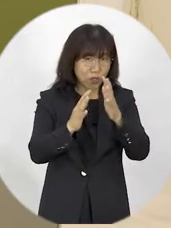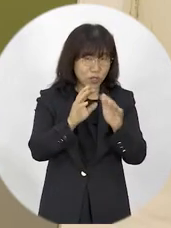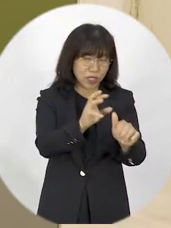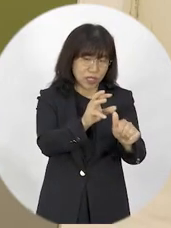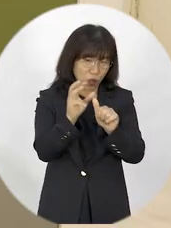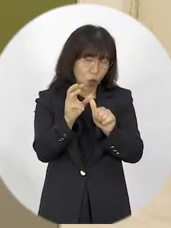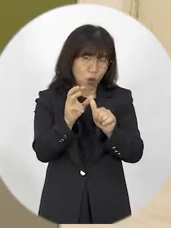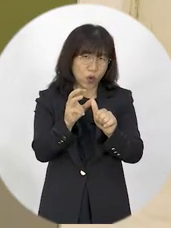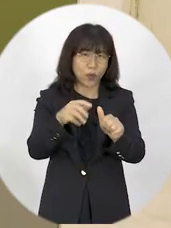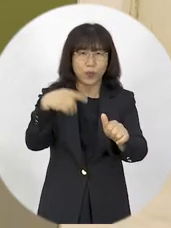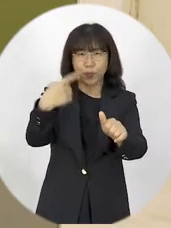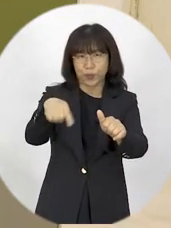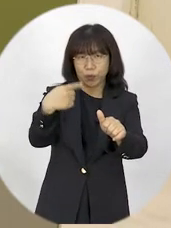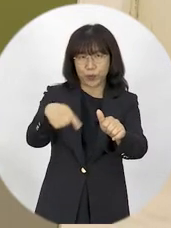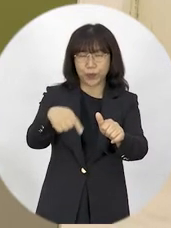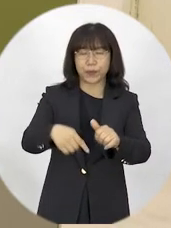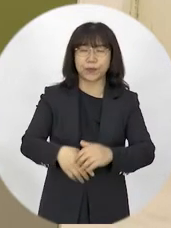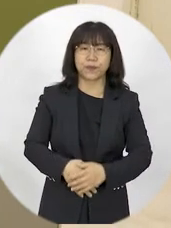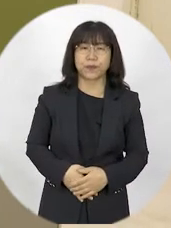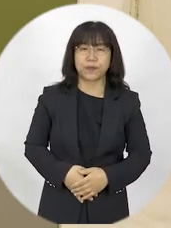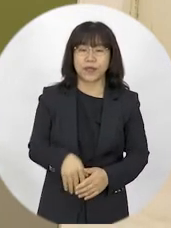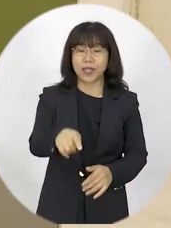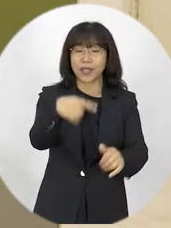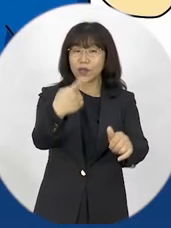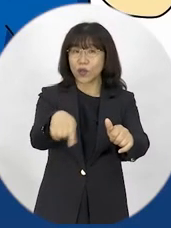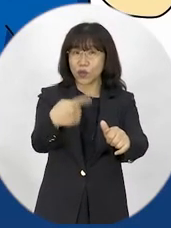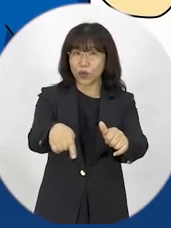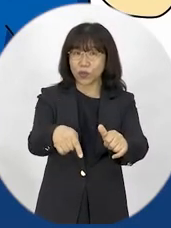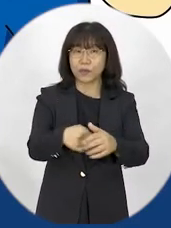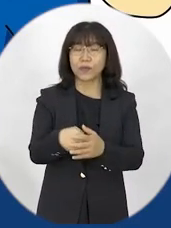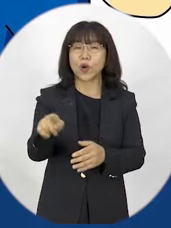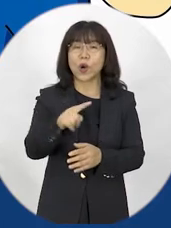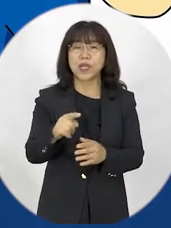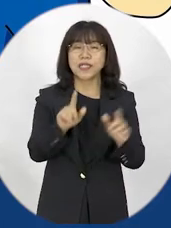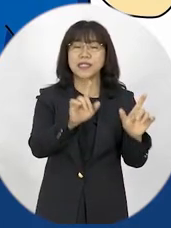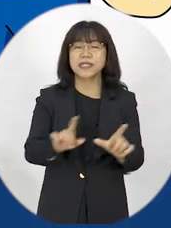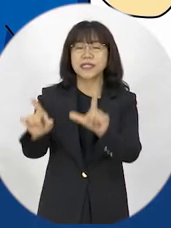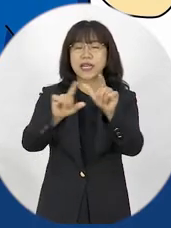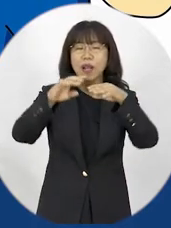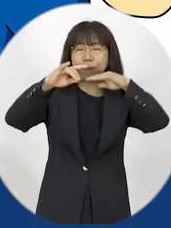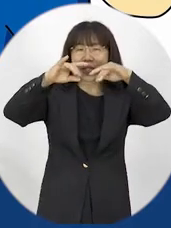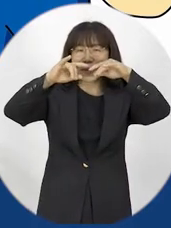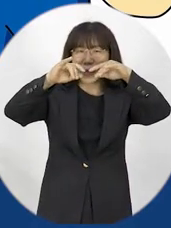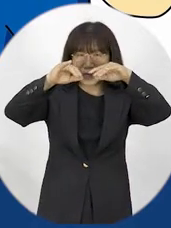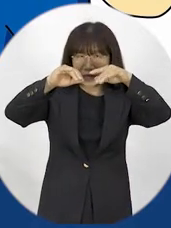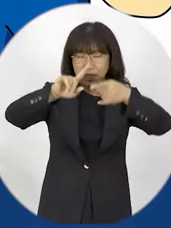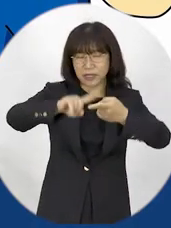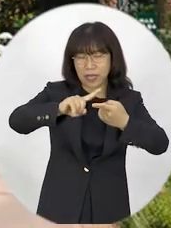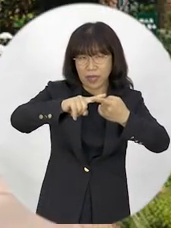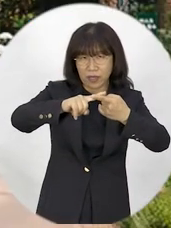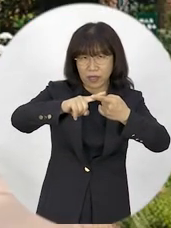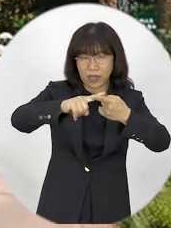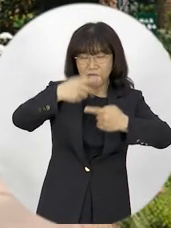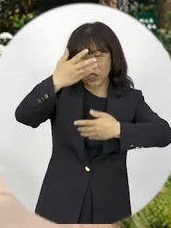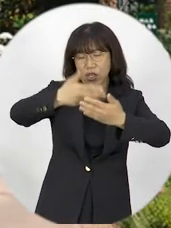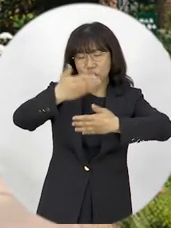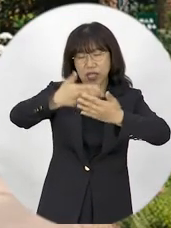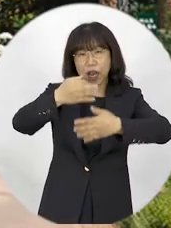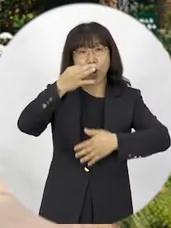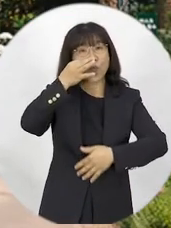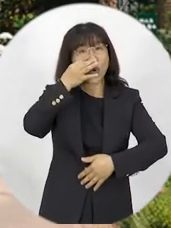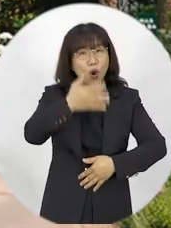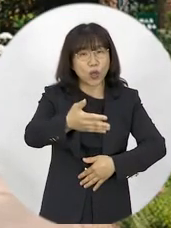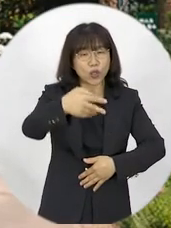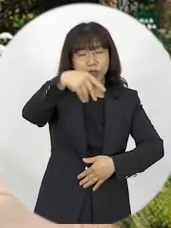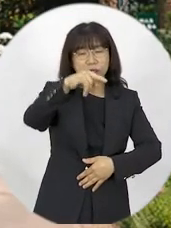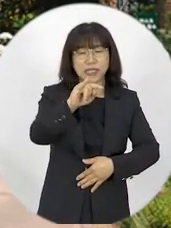키트를 이용하는 비대면 방식의 교육입니다. 교육에서는 먼저 생활 속 미세먼지 관련 정보가 담긴 온라인